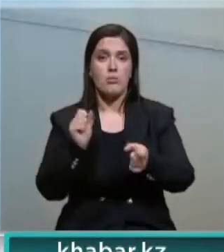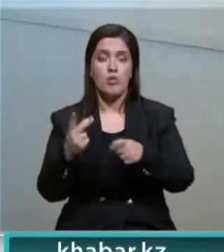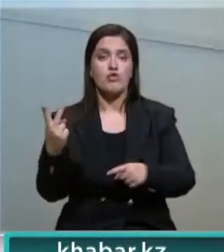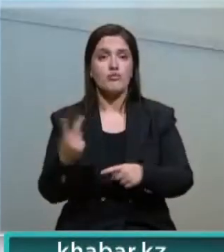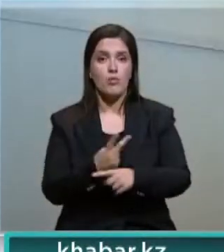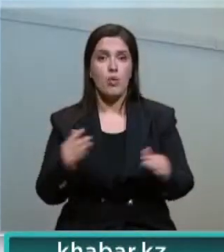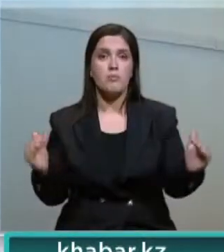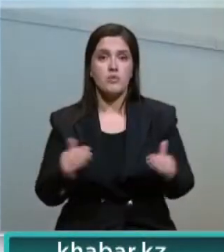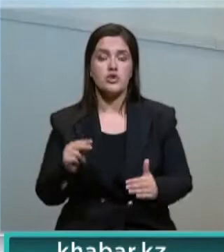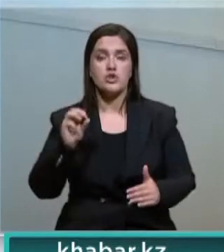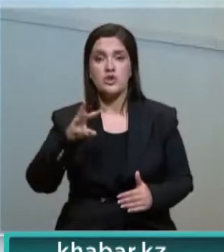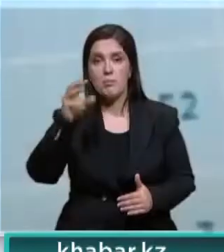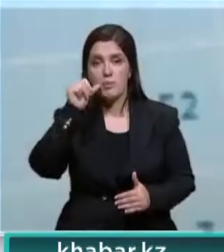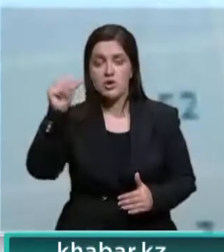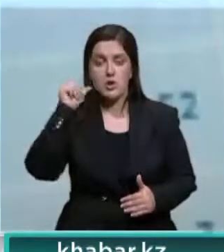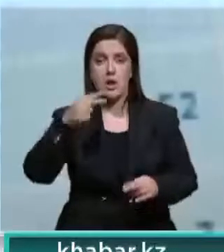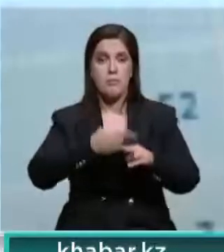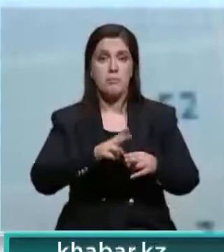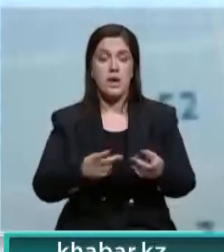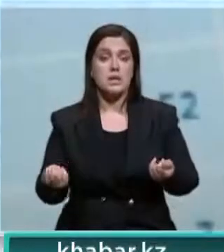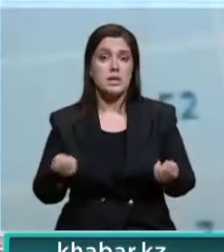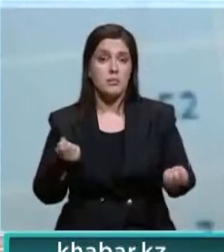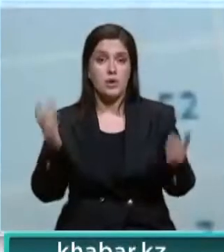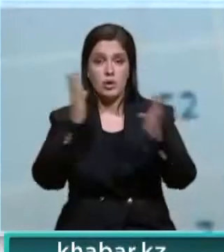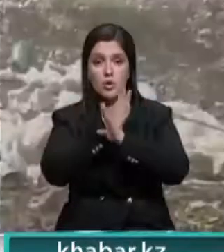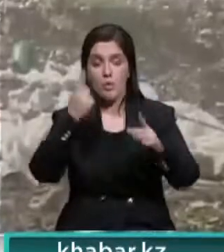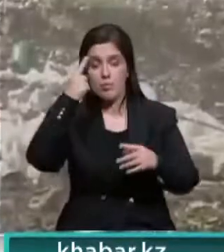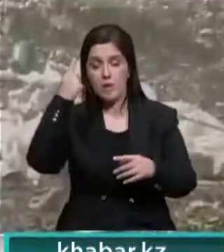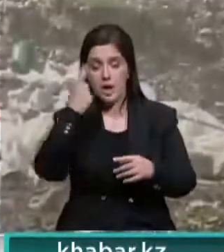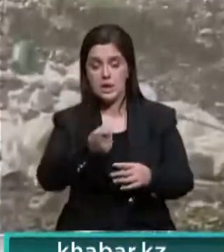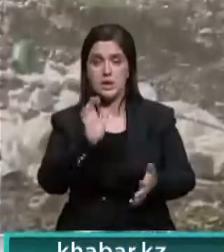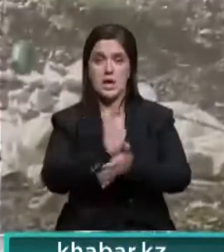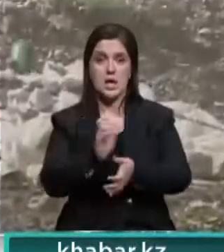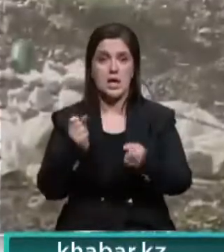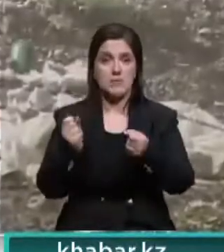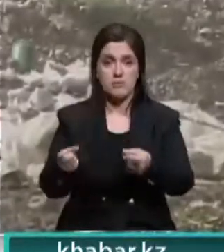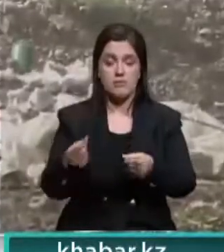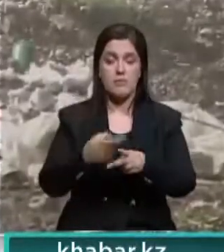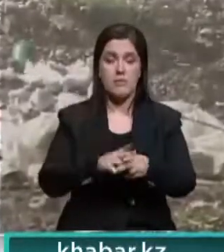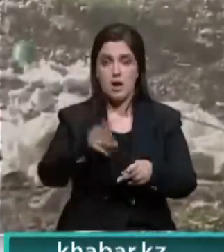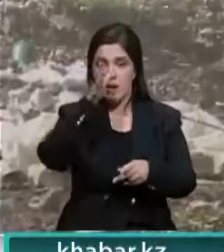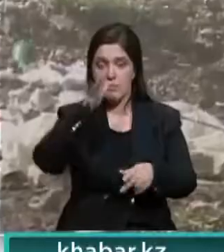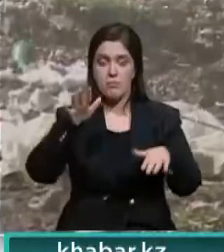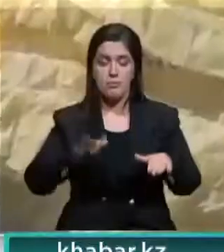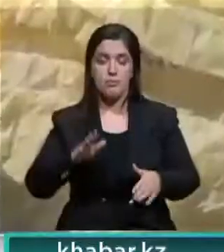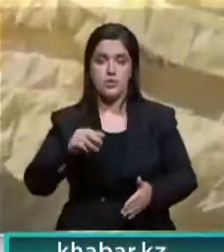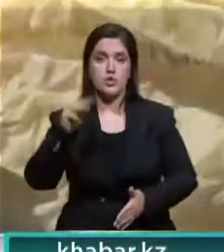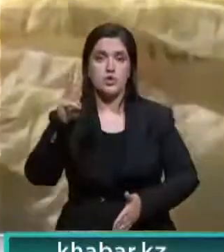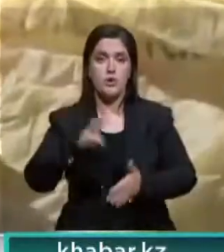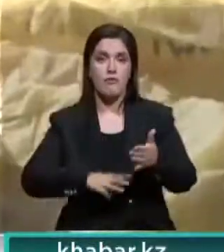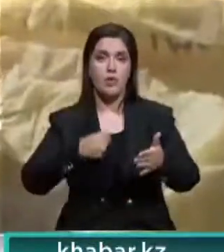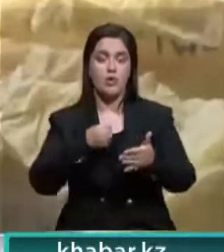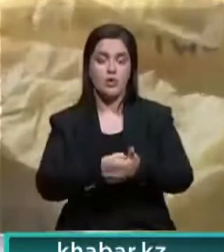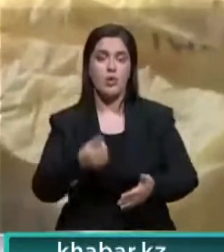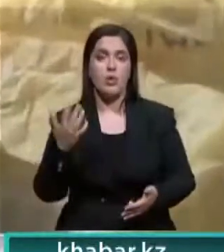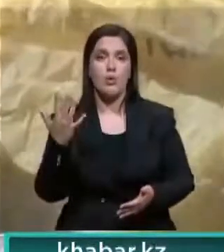меньше, чем в прошлом году. В департаменте экологии предупреждают – выброс мусора в несанкционированном месте влечет штраф до